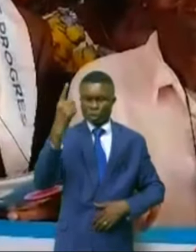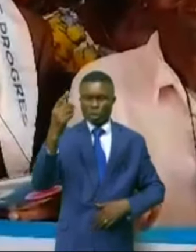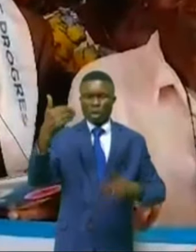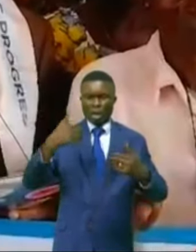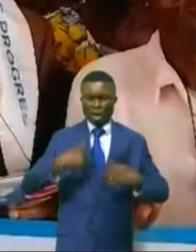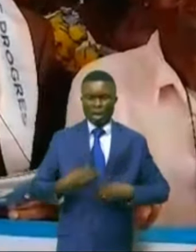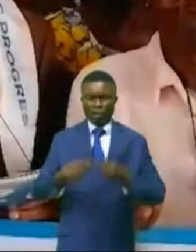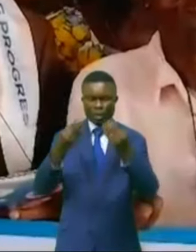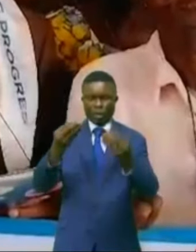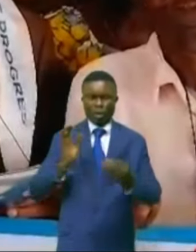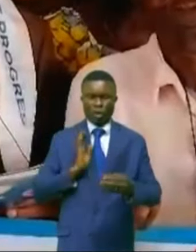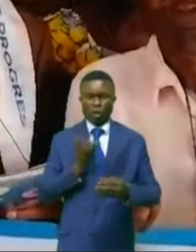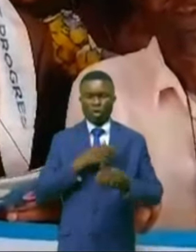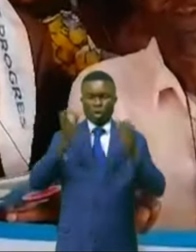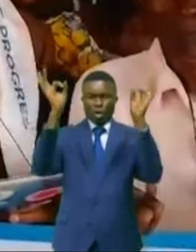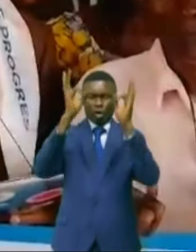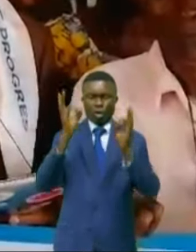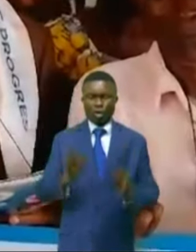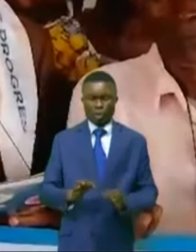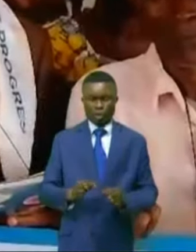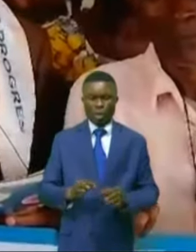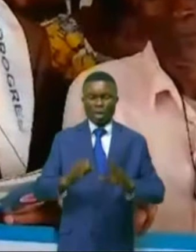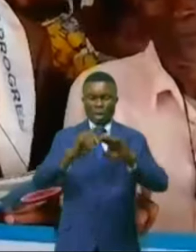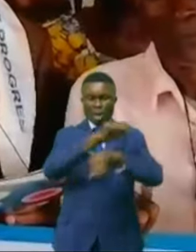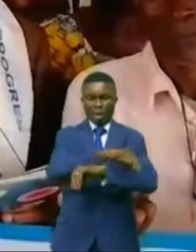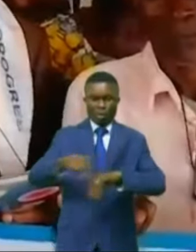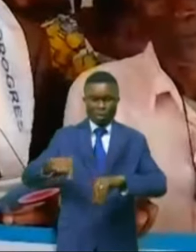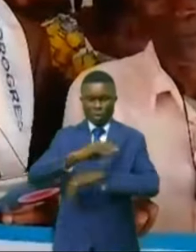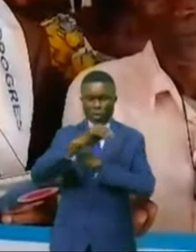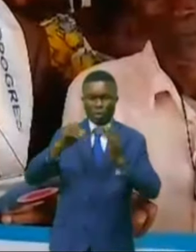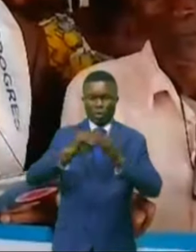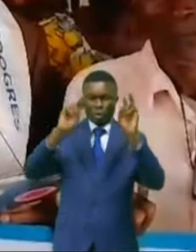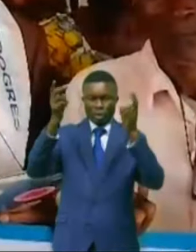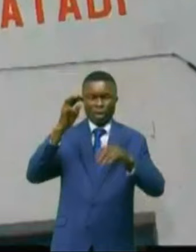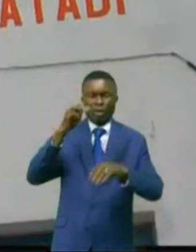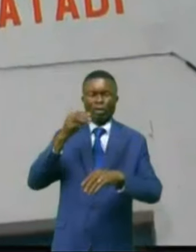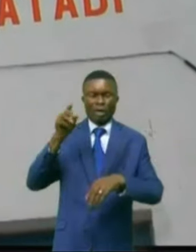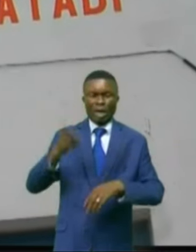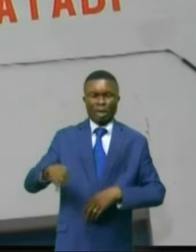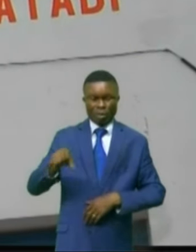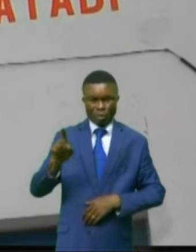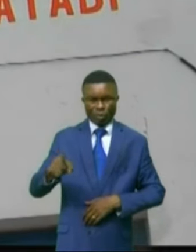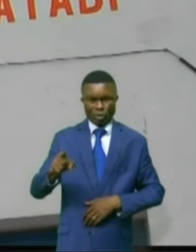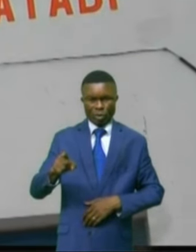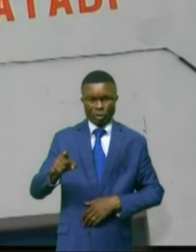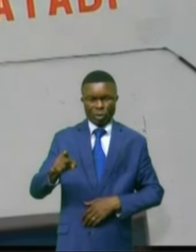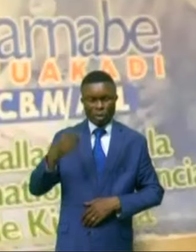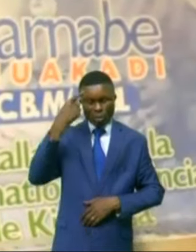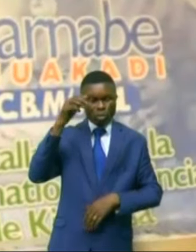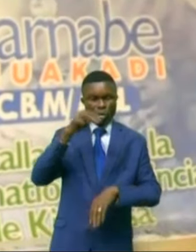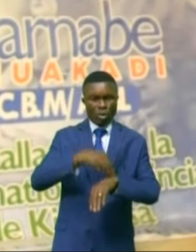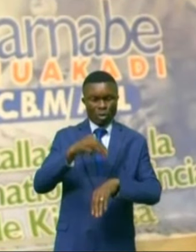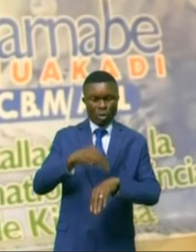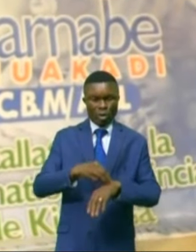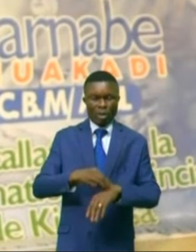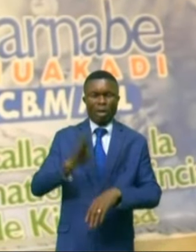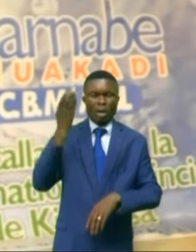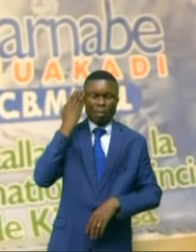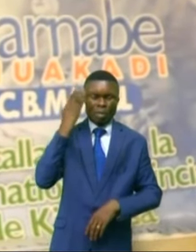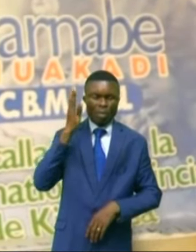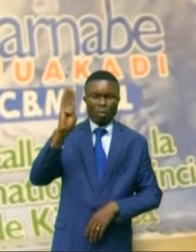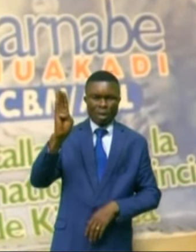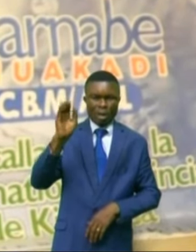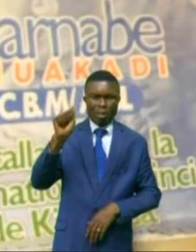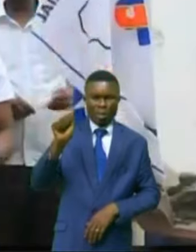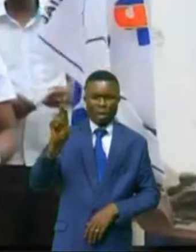doté notre fédération d'une permanence au centre-ville de notre province. Pour Cédé Matadi, Barnabé Mwakadi est une